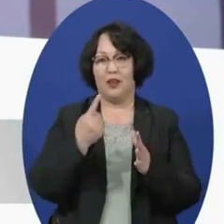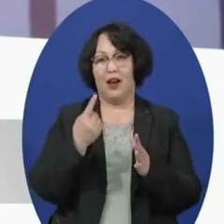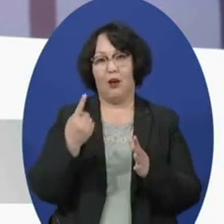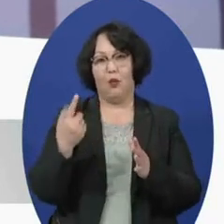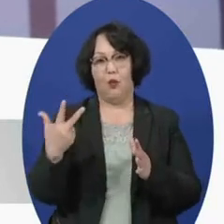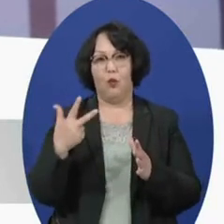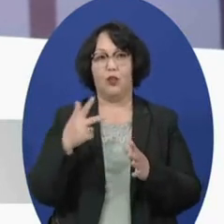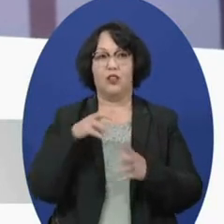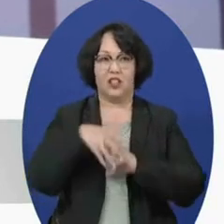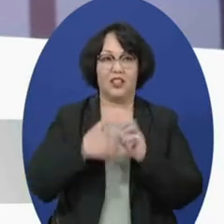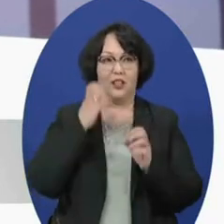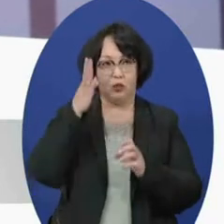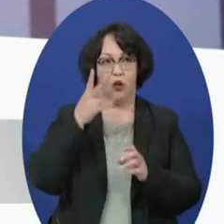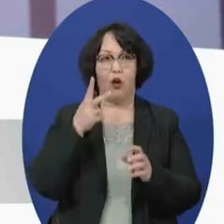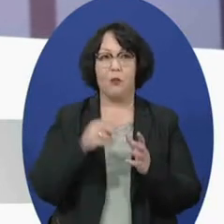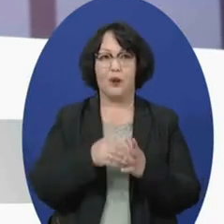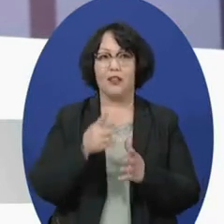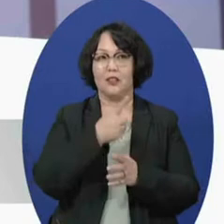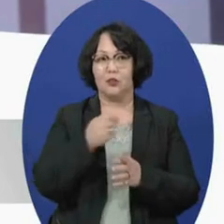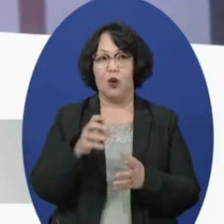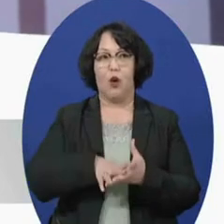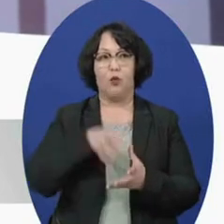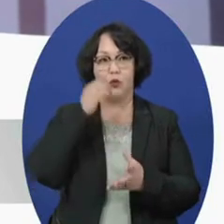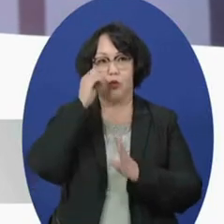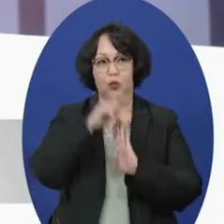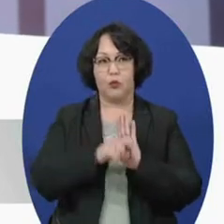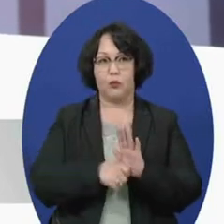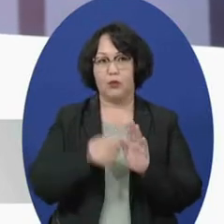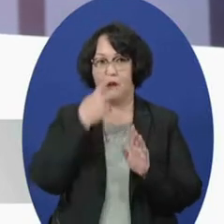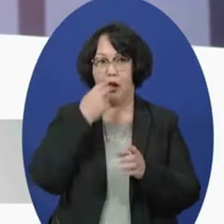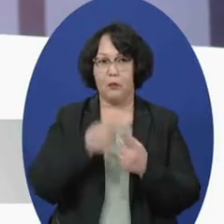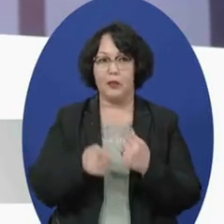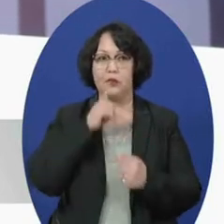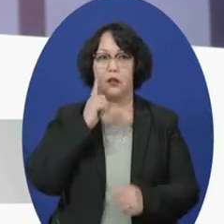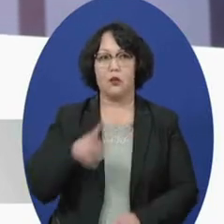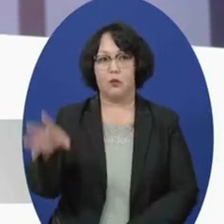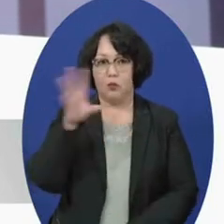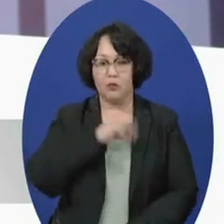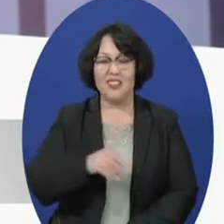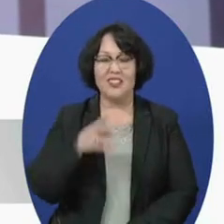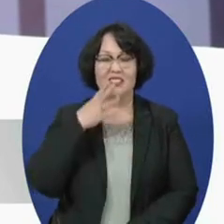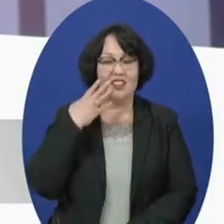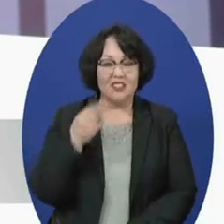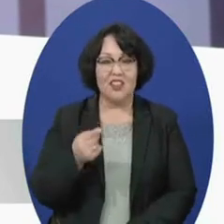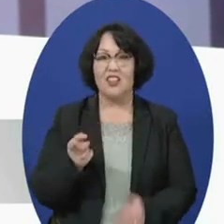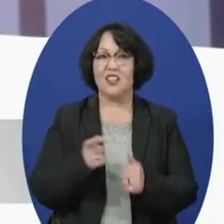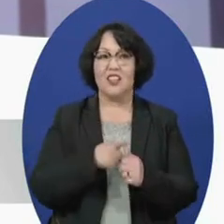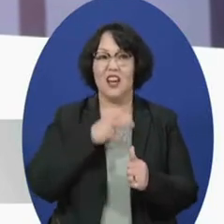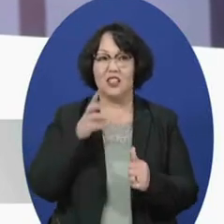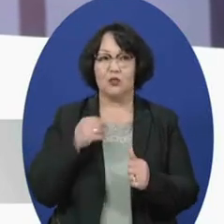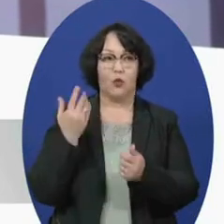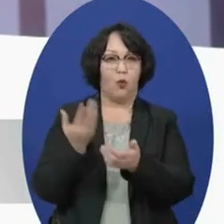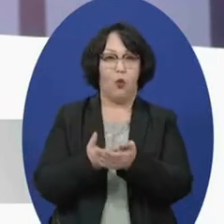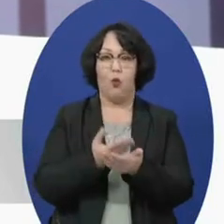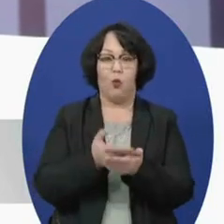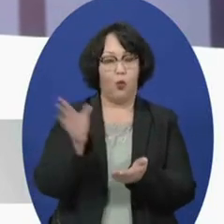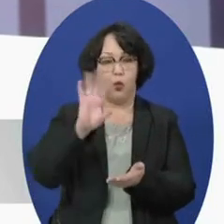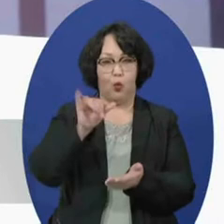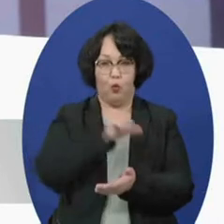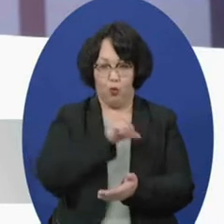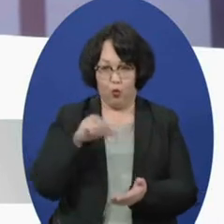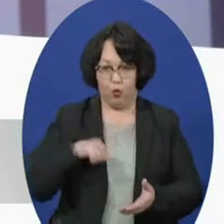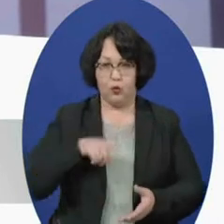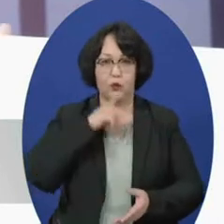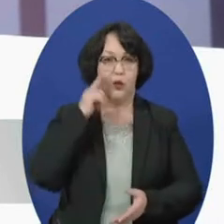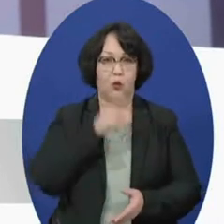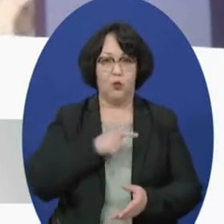ирээдүй оюутан 2100 оюутан гэдэг хөтөлбөр дээр харагдчихэв. Юу нэг залуус бид хизээж хинээлж юуч гуугаагаа гуугч хөө. Бид